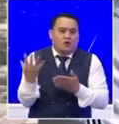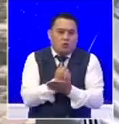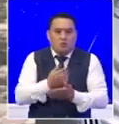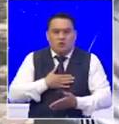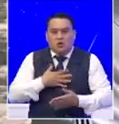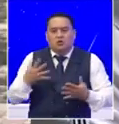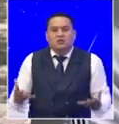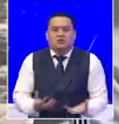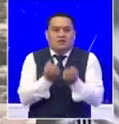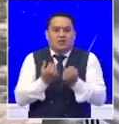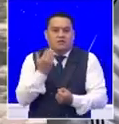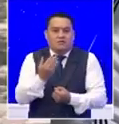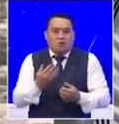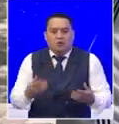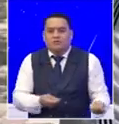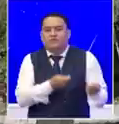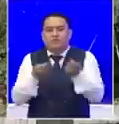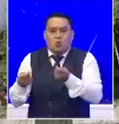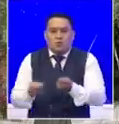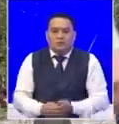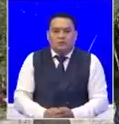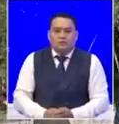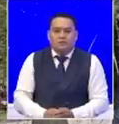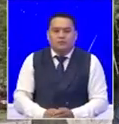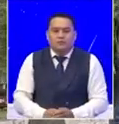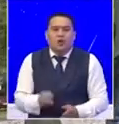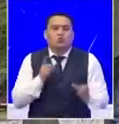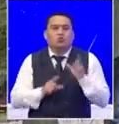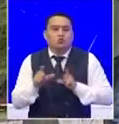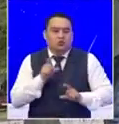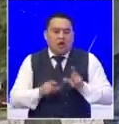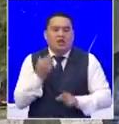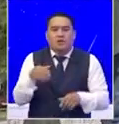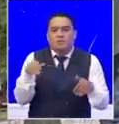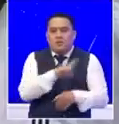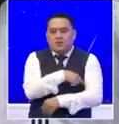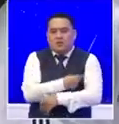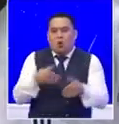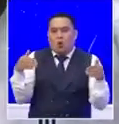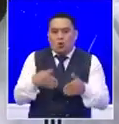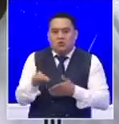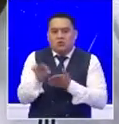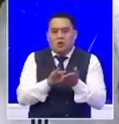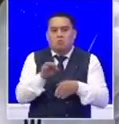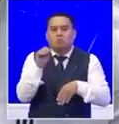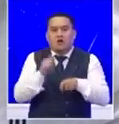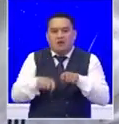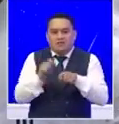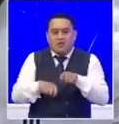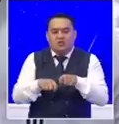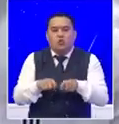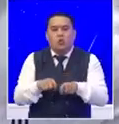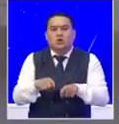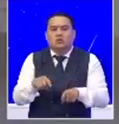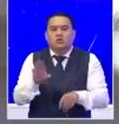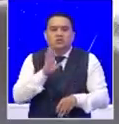мне удалось схватить ее, вынести на берег. Будучи студентом медицинского колледжа, Даурен сразу проверил пульс побледневшей